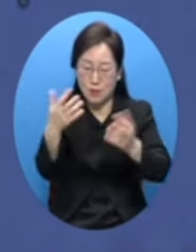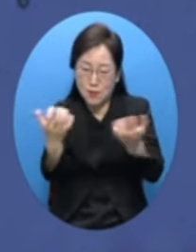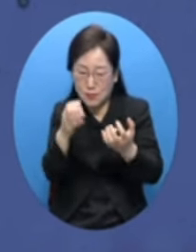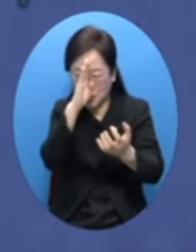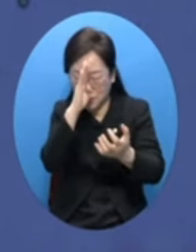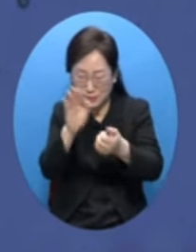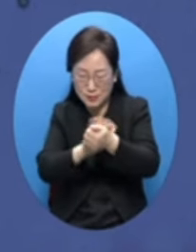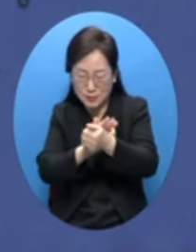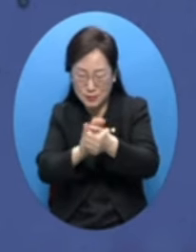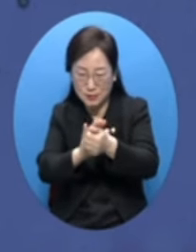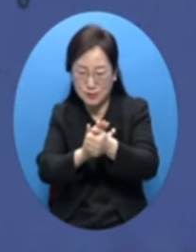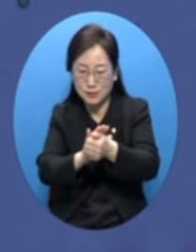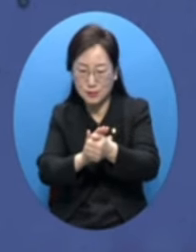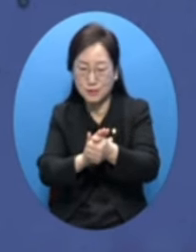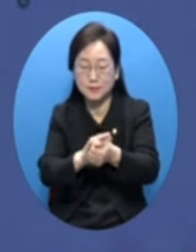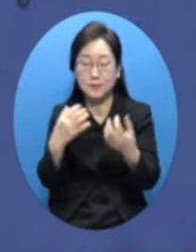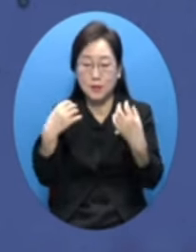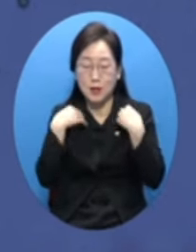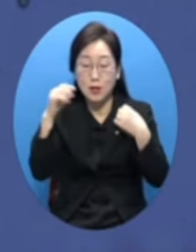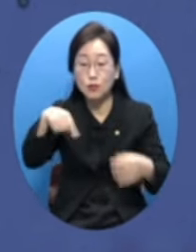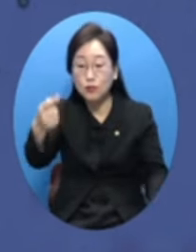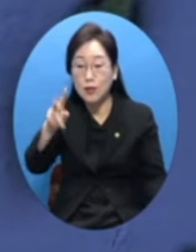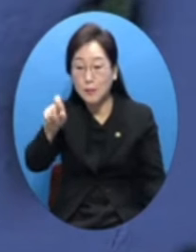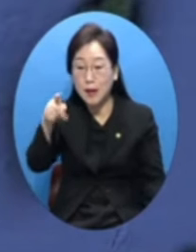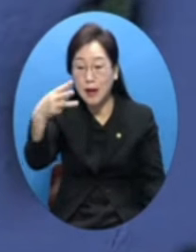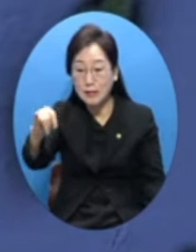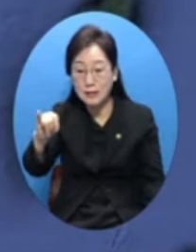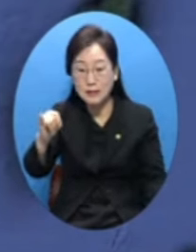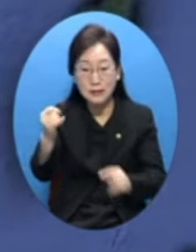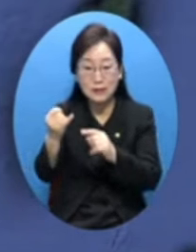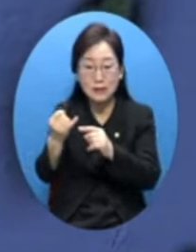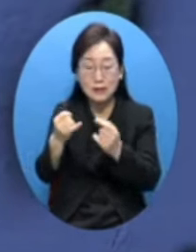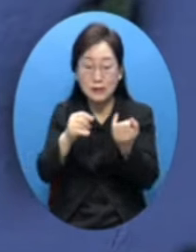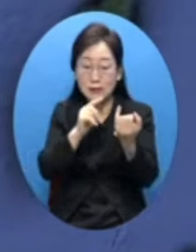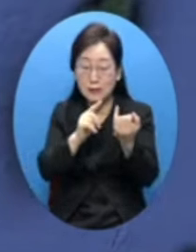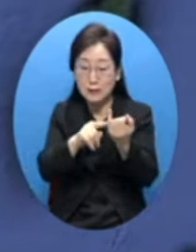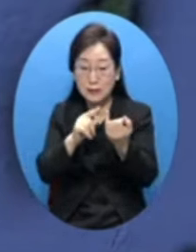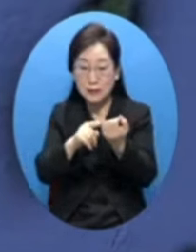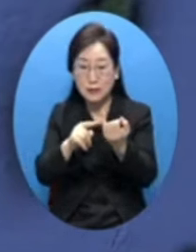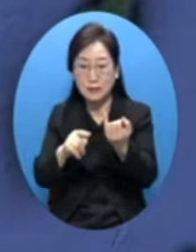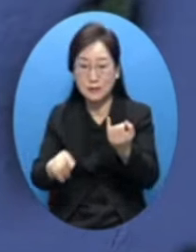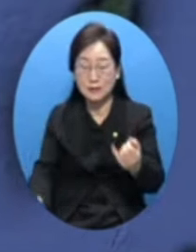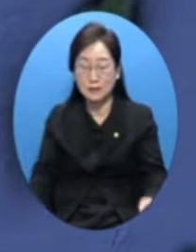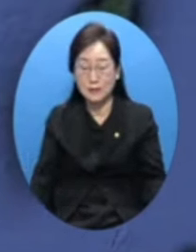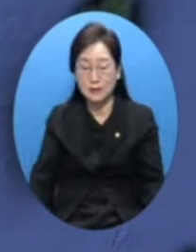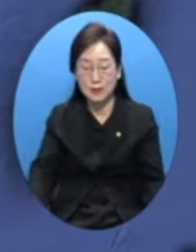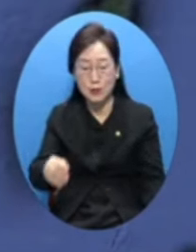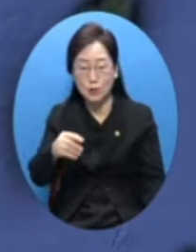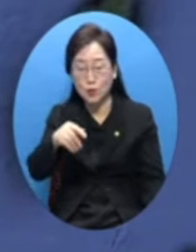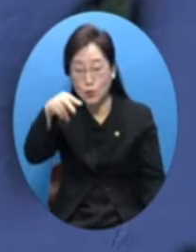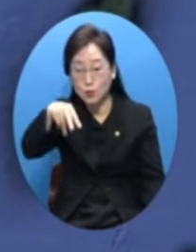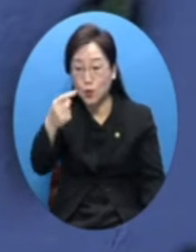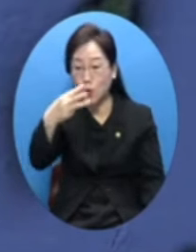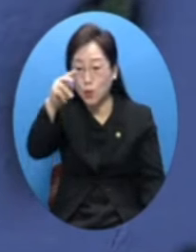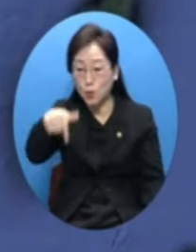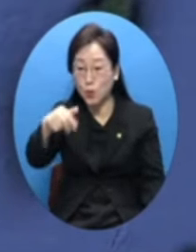그 후에 마리안느는 소록도 한센인 정착촌에 간호사를 구한다는 말 듣고